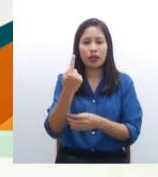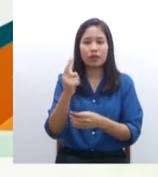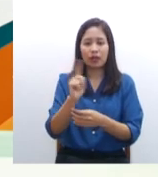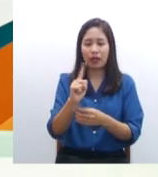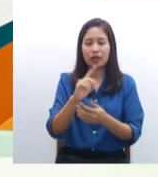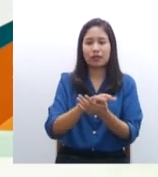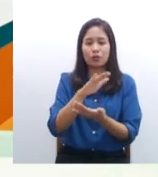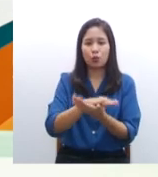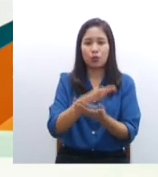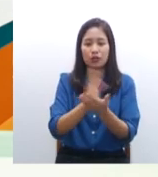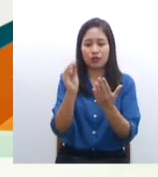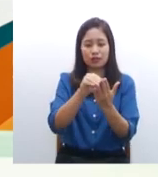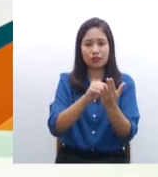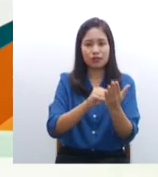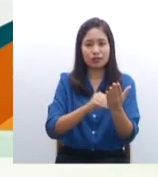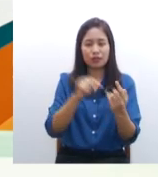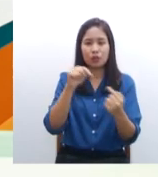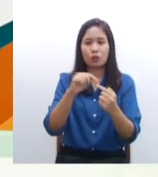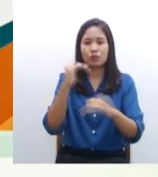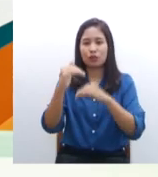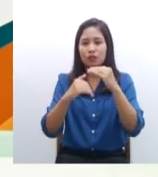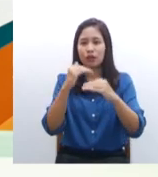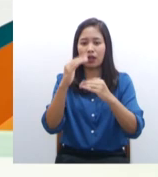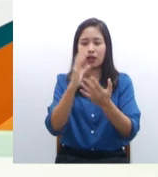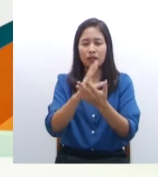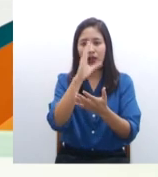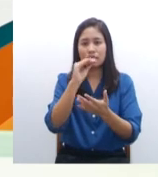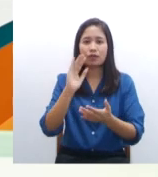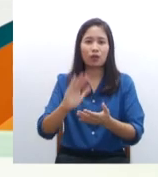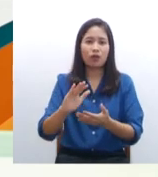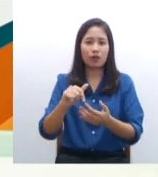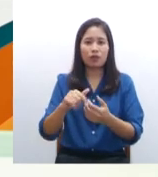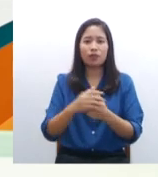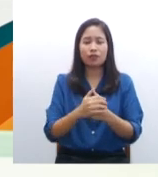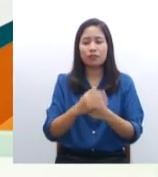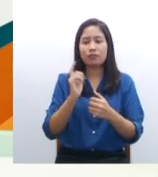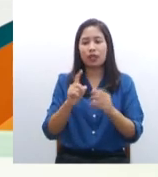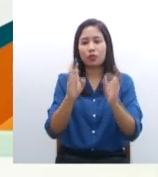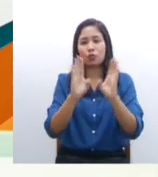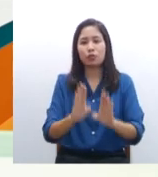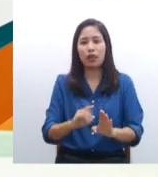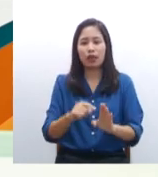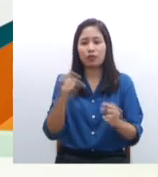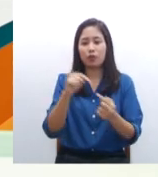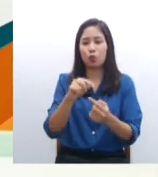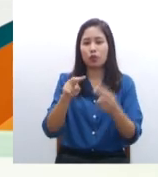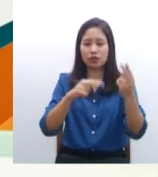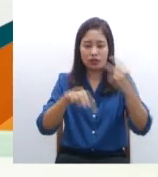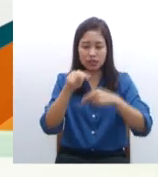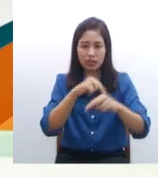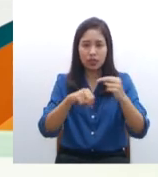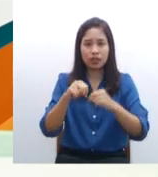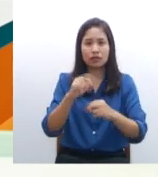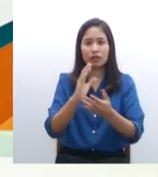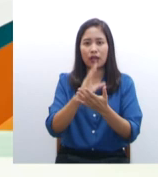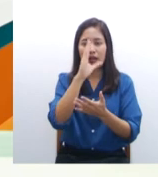ครับมาใช้ในเรื่องของการพัฒนาคุณภาพการศึกษานะครับซึ่งเป็นรูปแบบหนึ่งในการนิเทศการศึกษานะครับซึ่ง